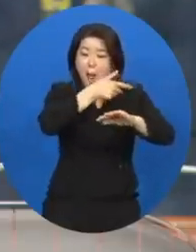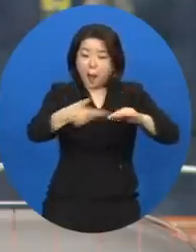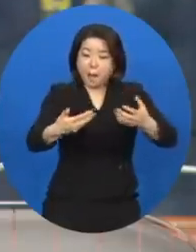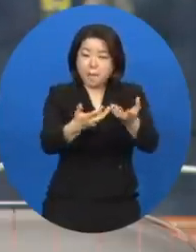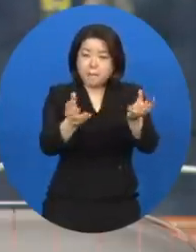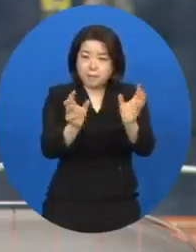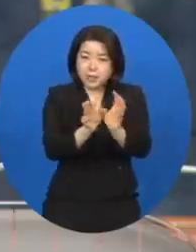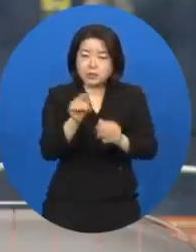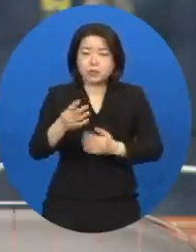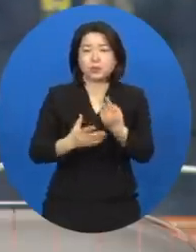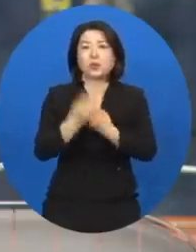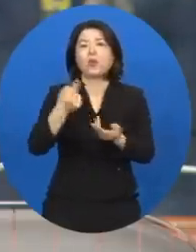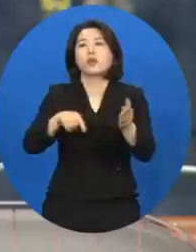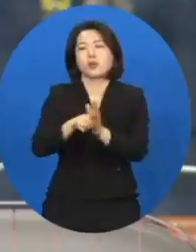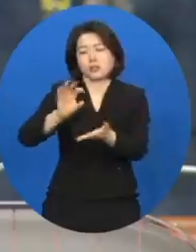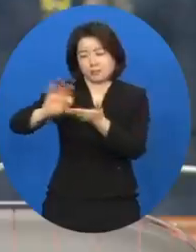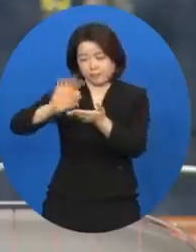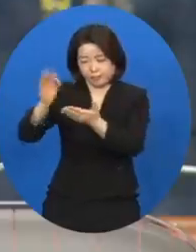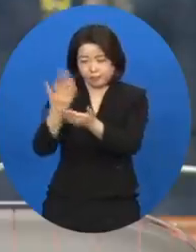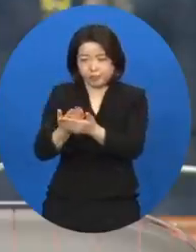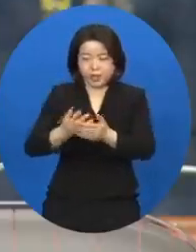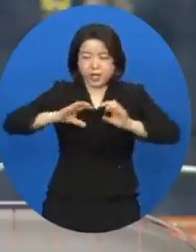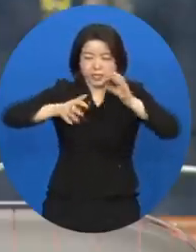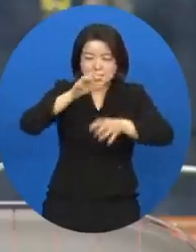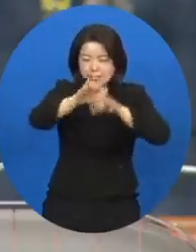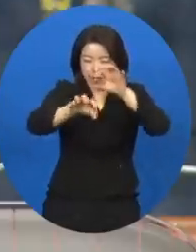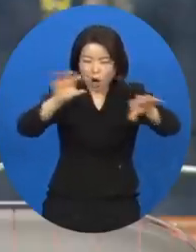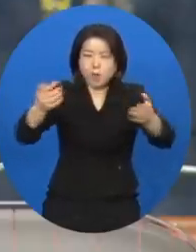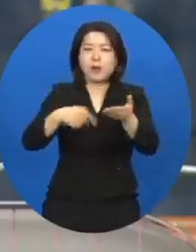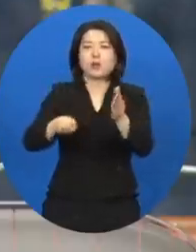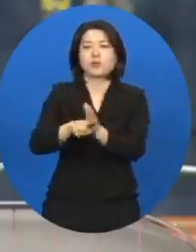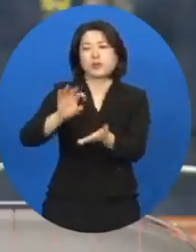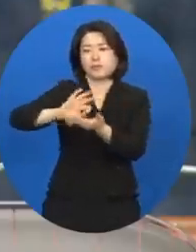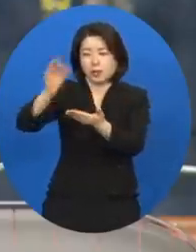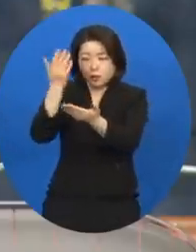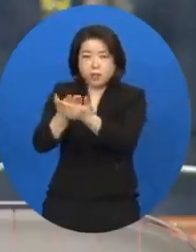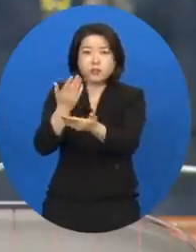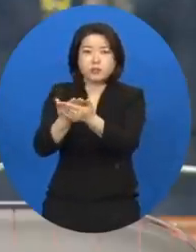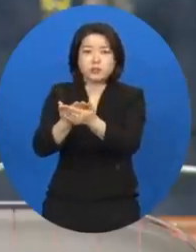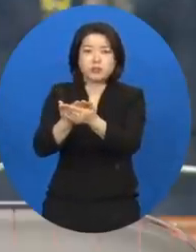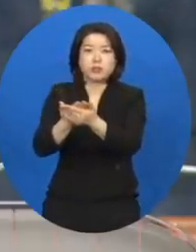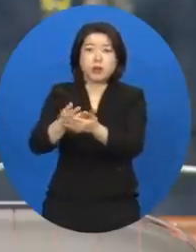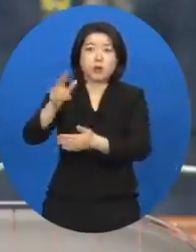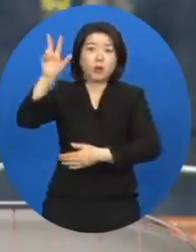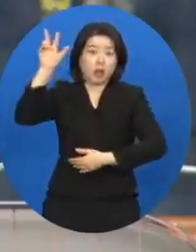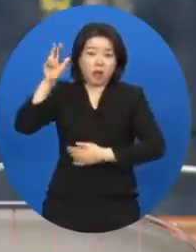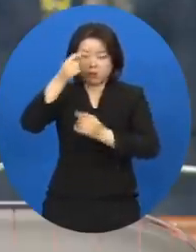위해서 쓰십시오. 열방을 위해서 쓰십시오. 그렇게 기도했다니까.